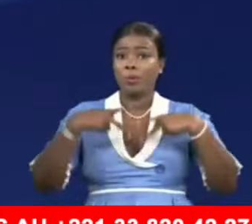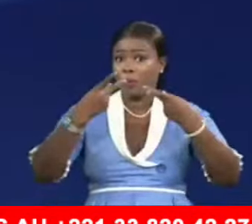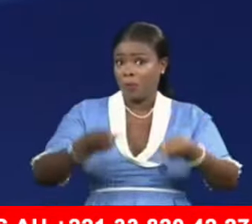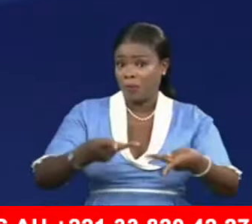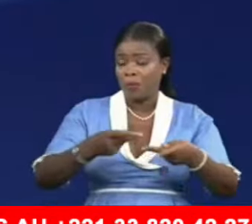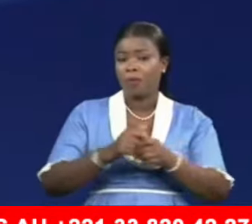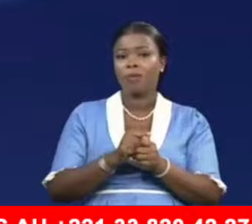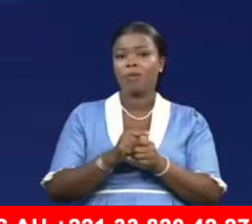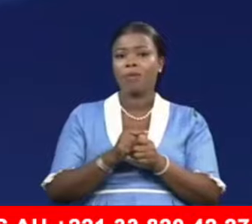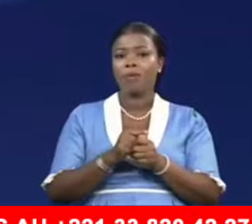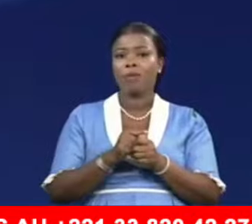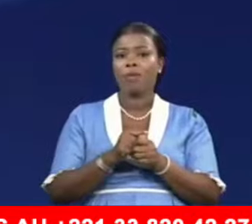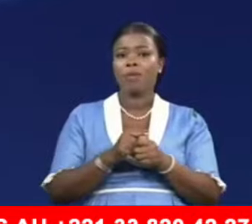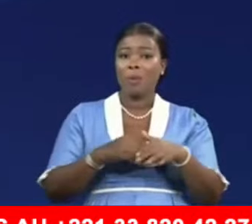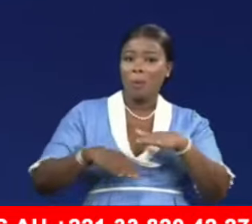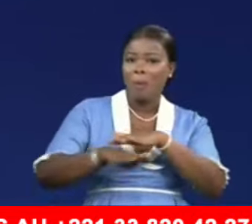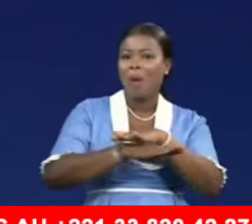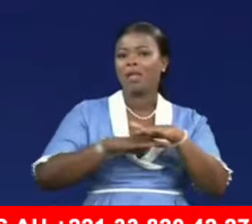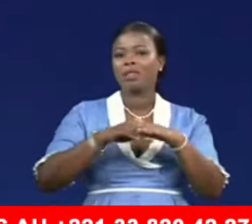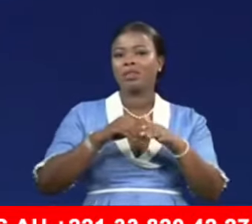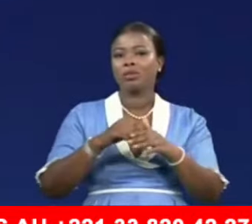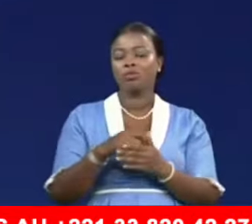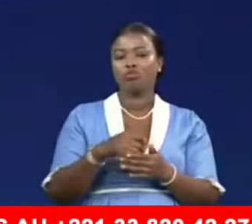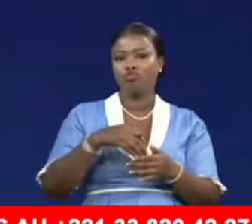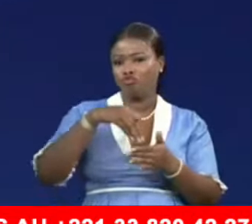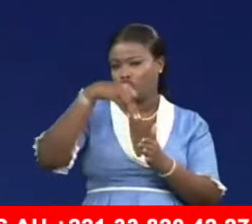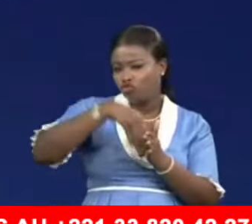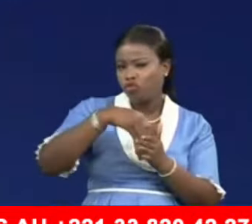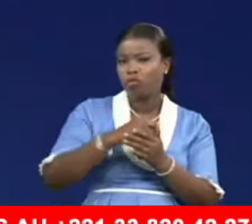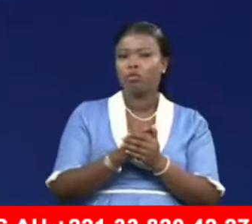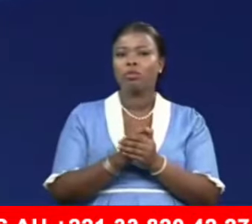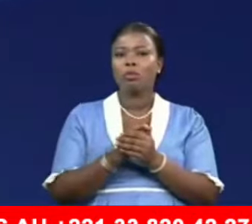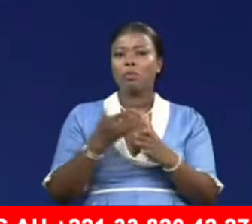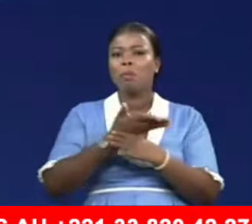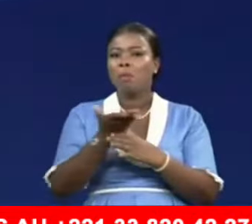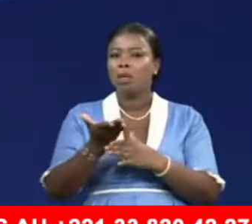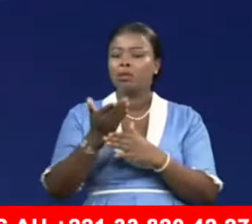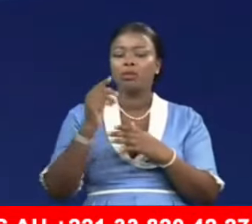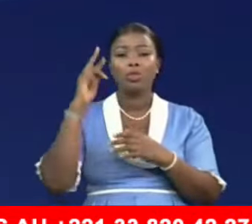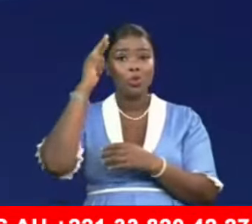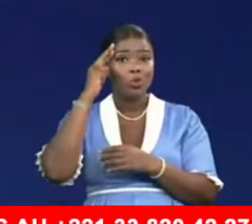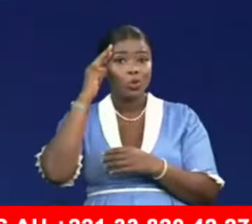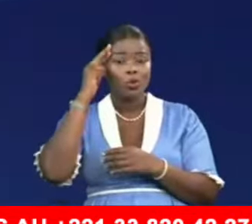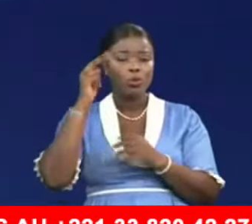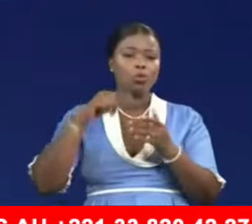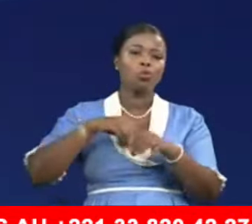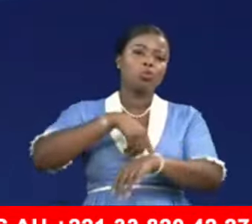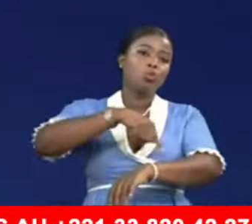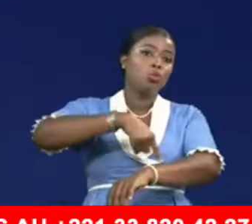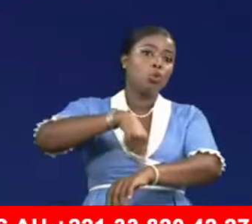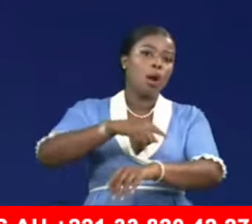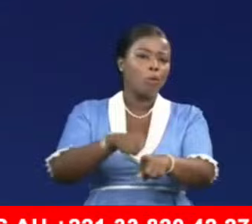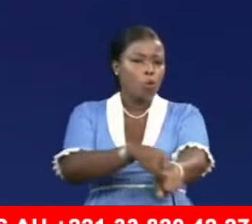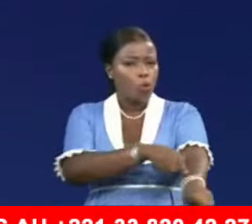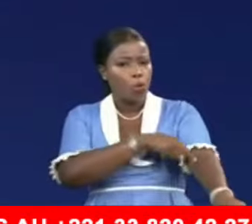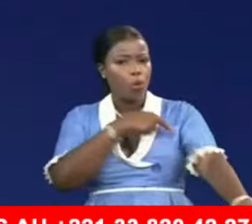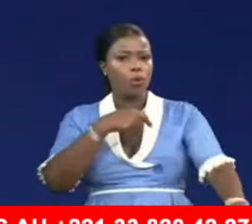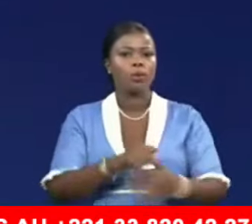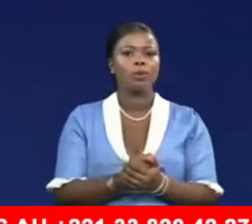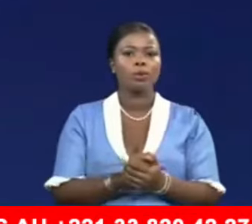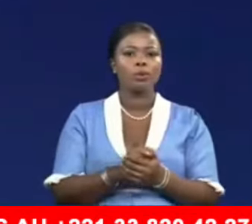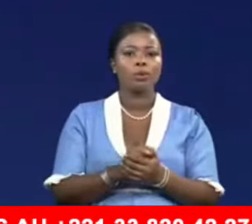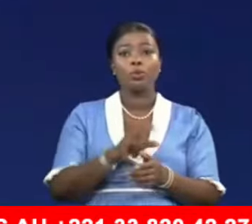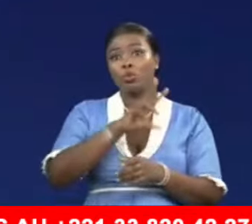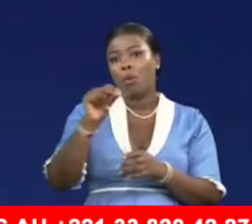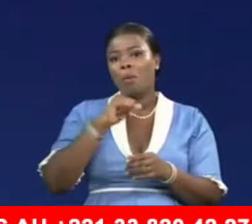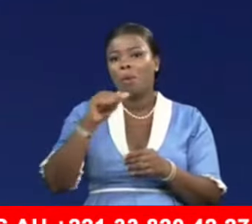fondations d'une transformation systémique par des solutions durables non pas passé non pas